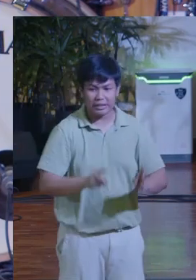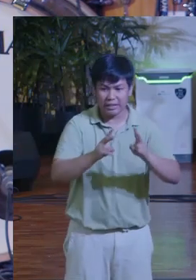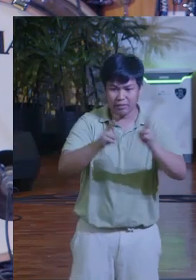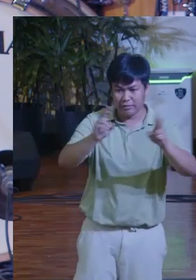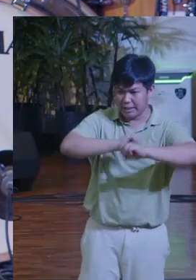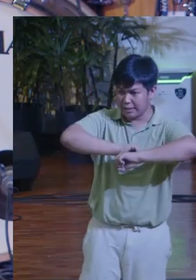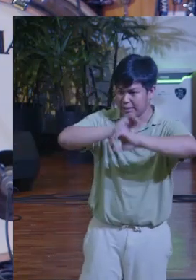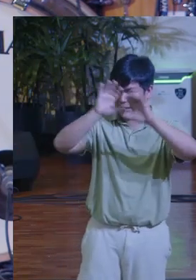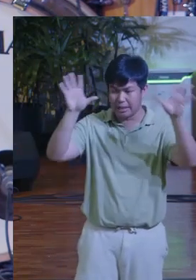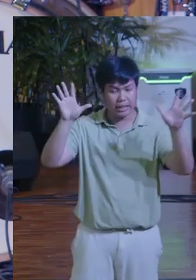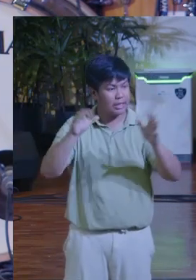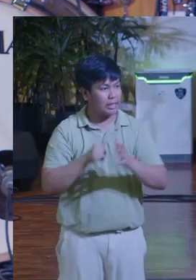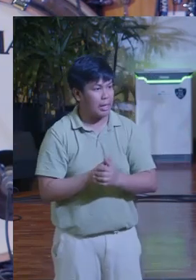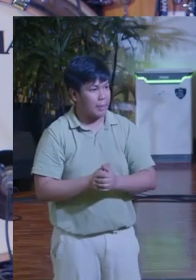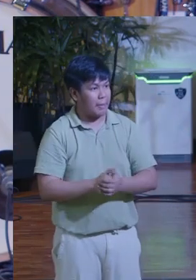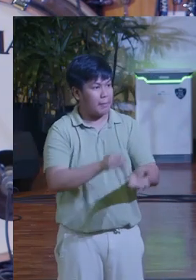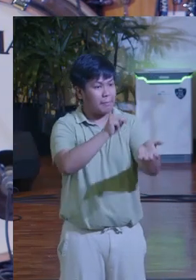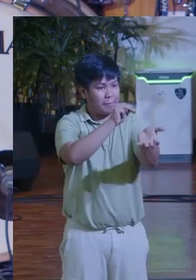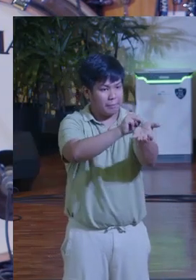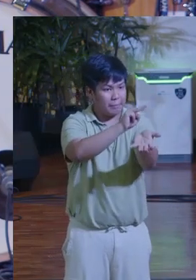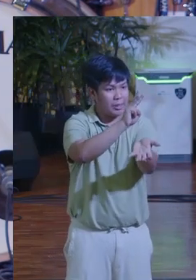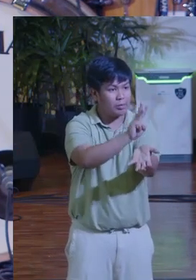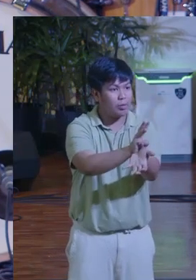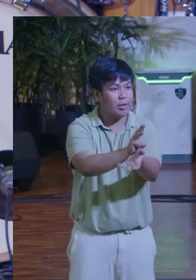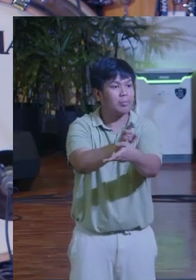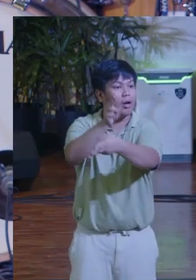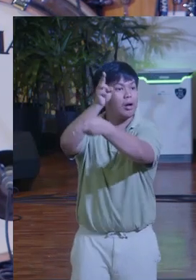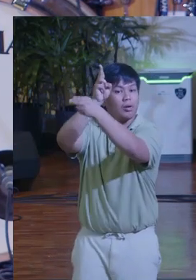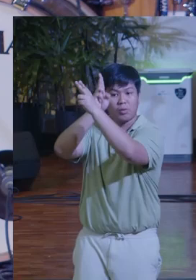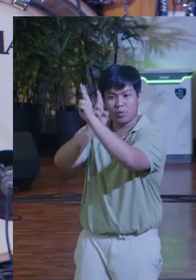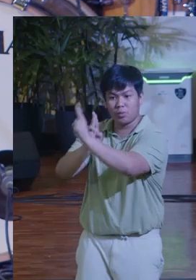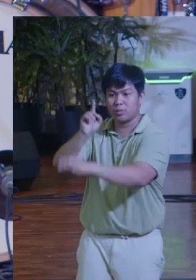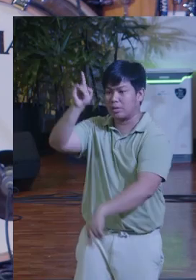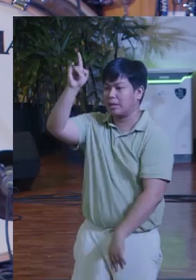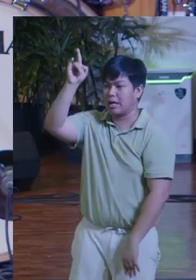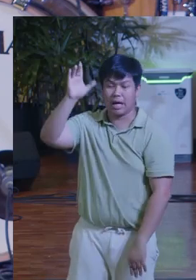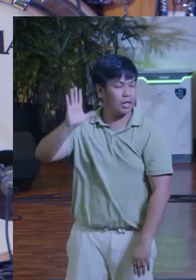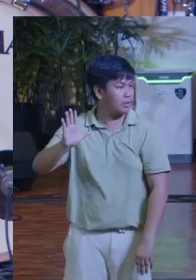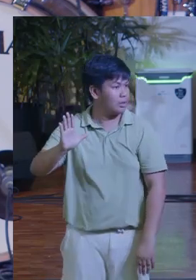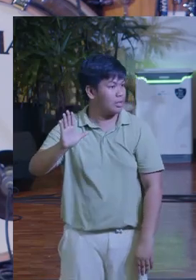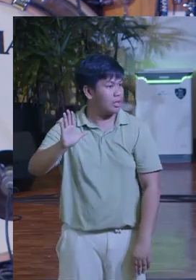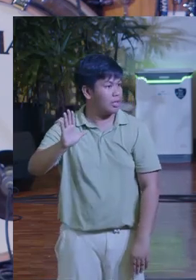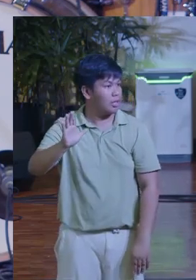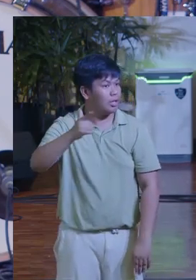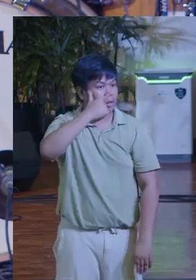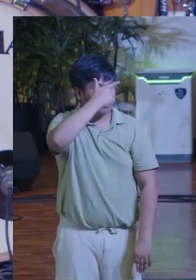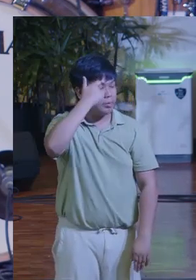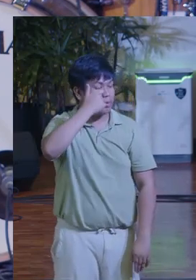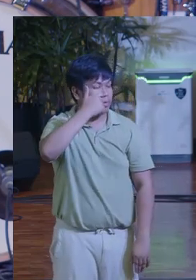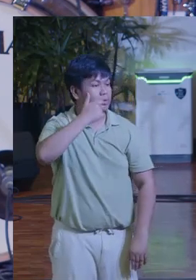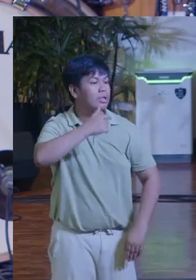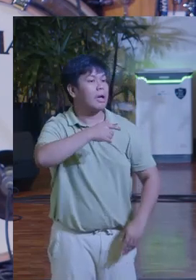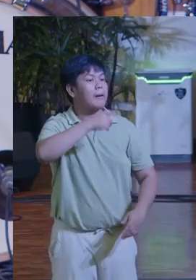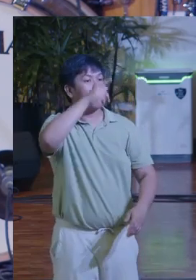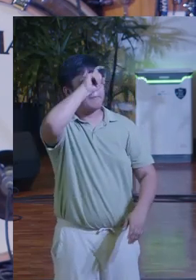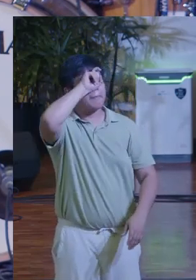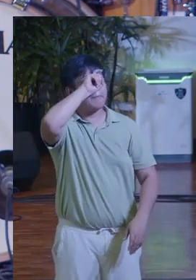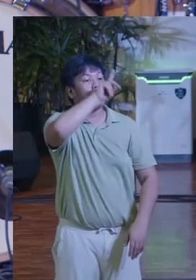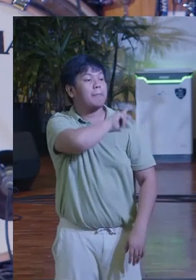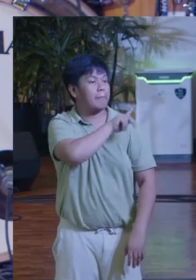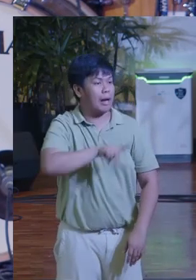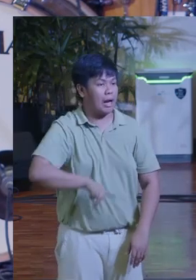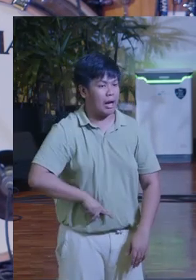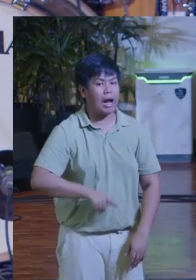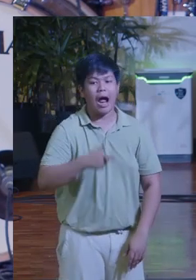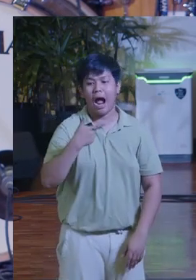Malinaw na siya ay isa sa mga may takot sa Diyos na sumuway sa utos ng Pharaoh na